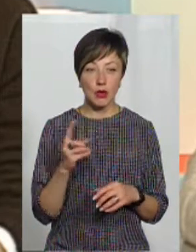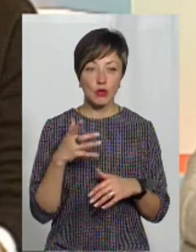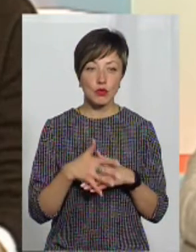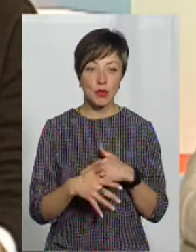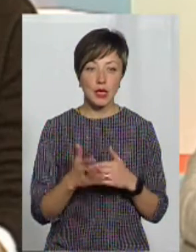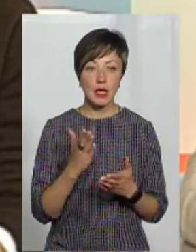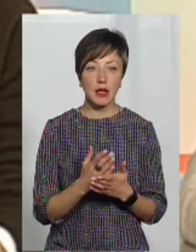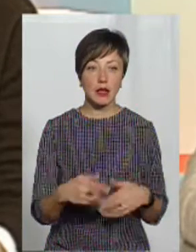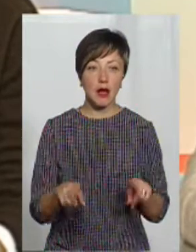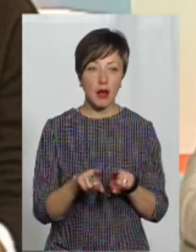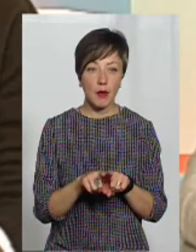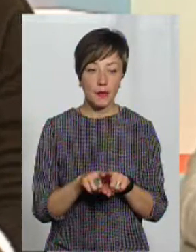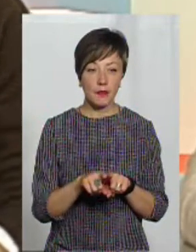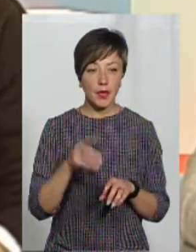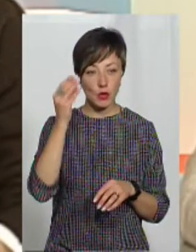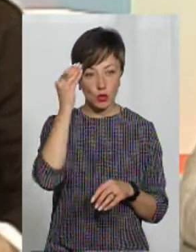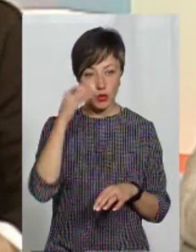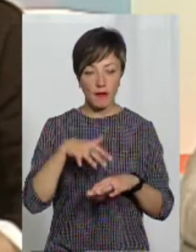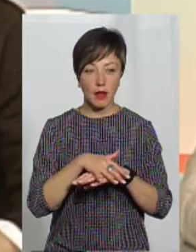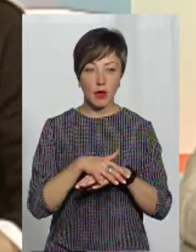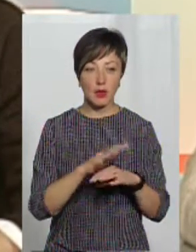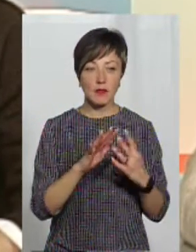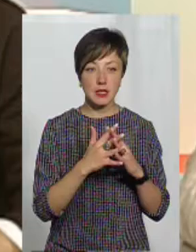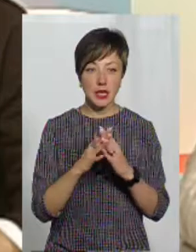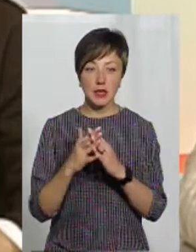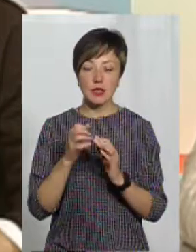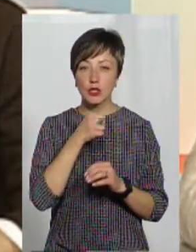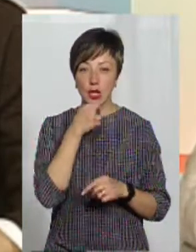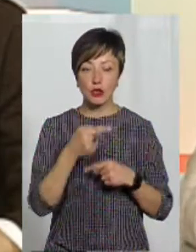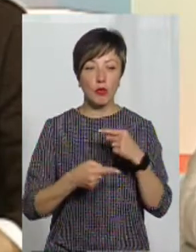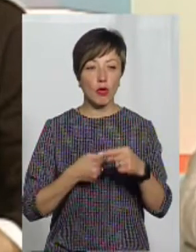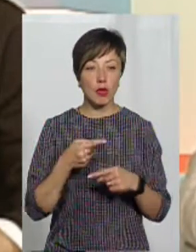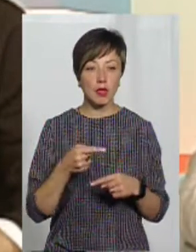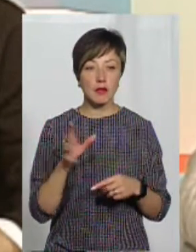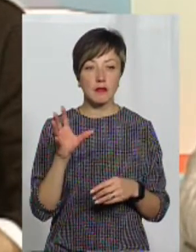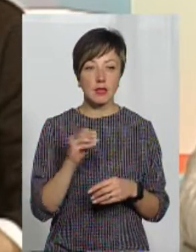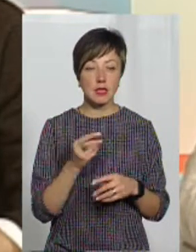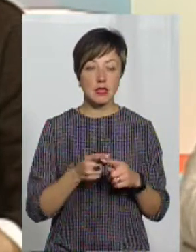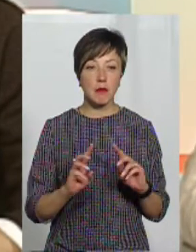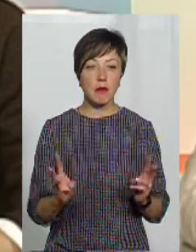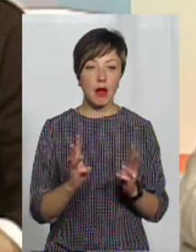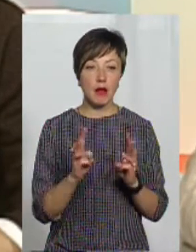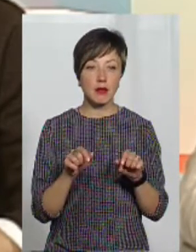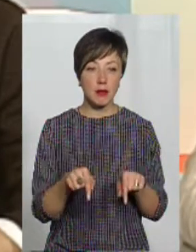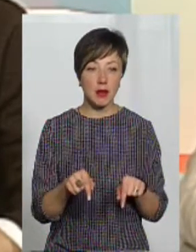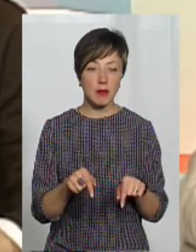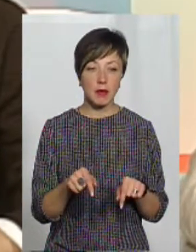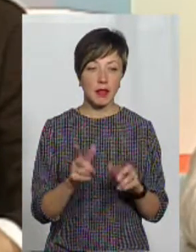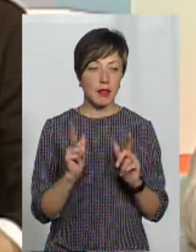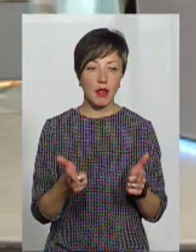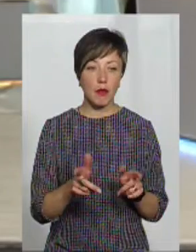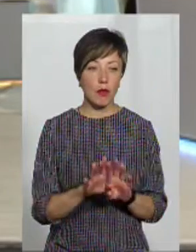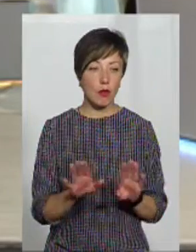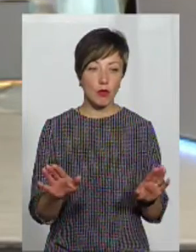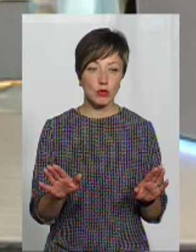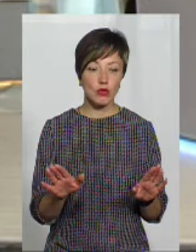розумієте, що є така думка в народі, в селах, старше покоління, вони це все палять, і там принципово вони не